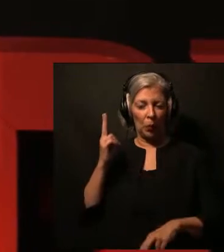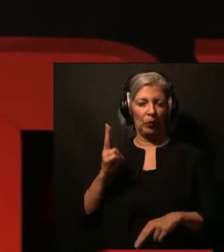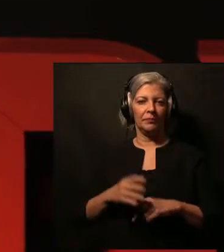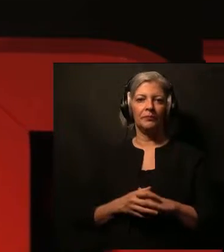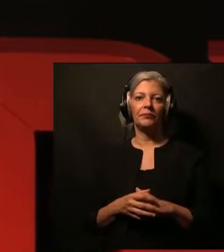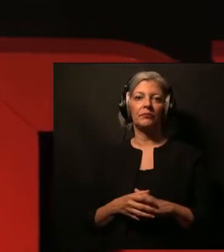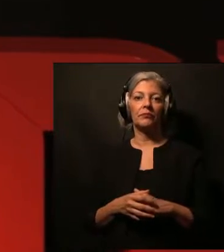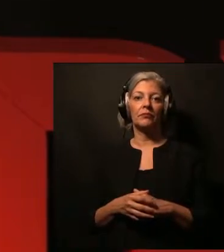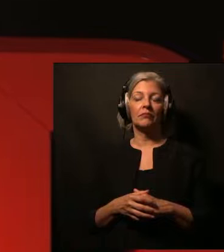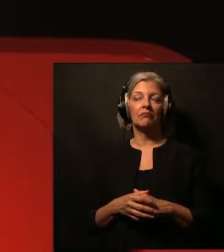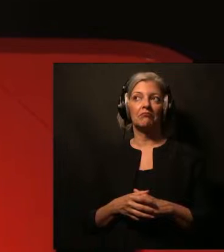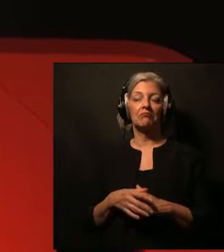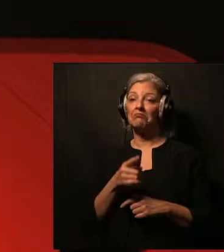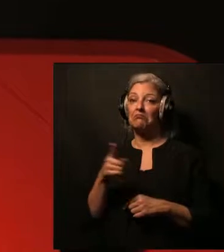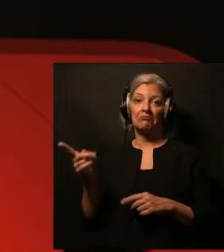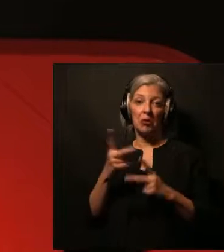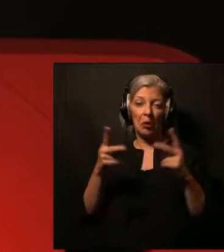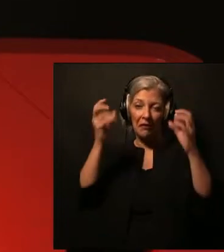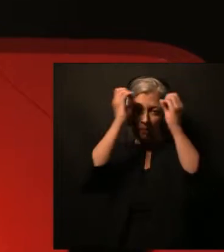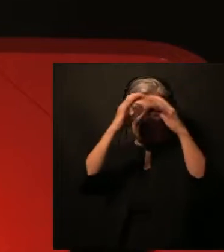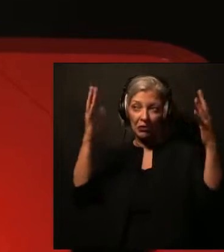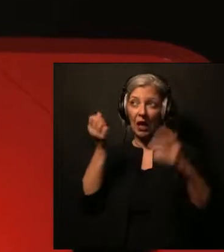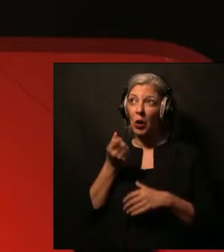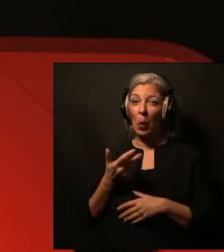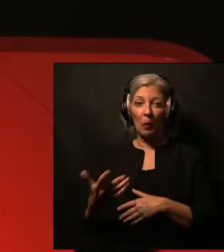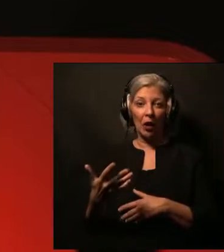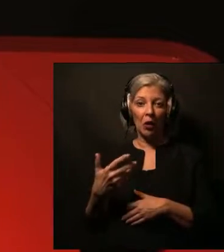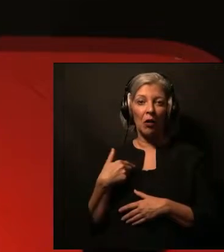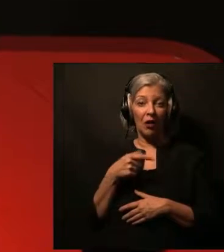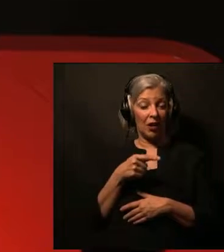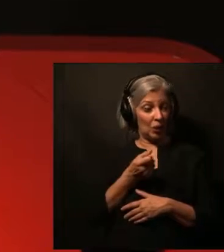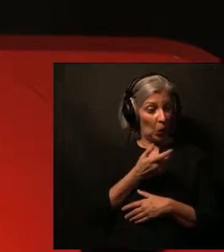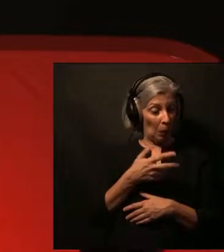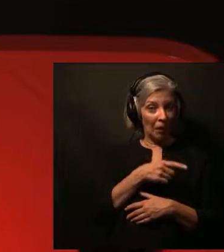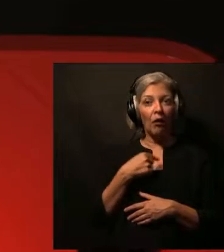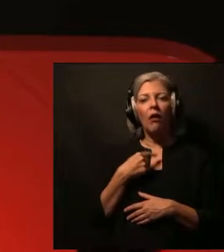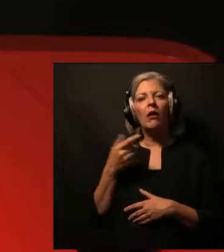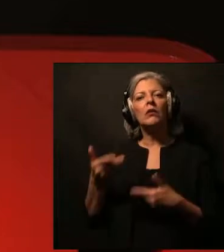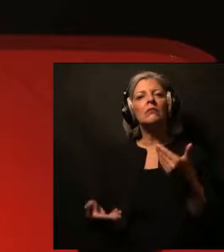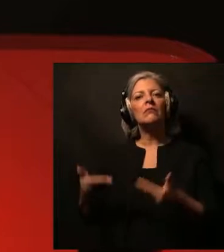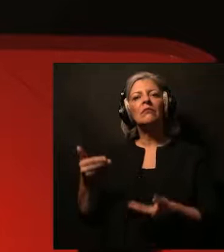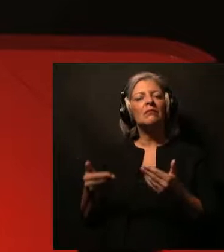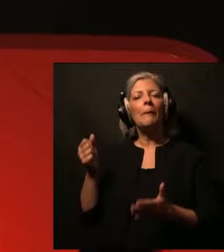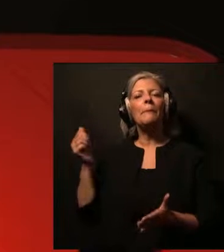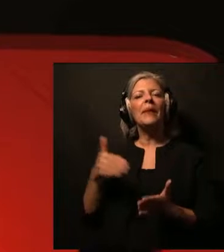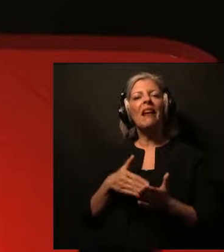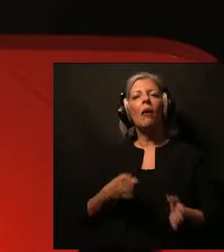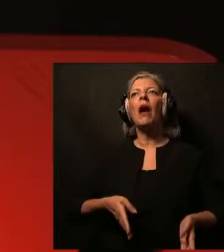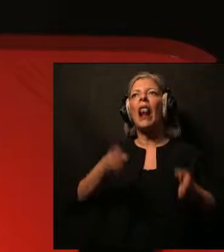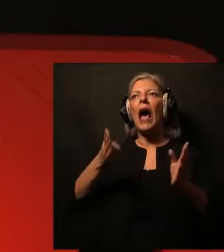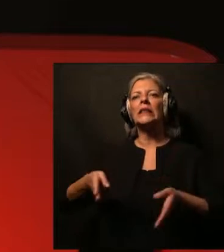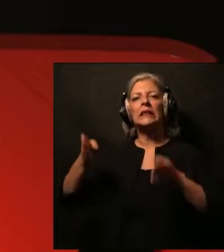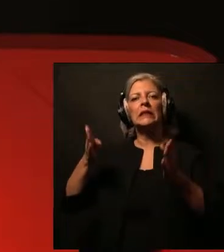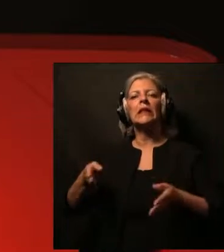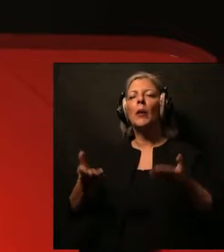e per capirci questa cifra è pari al peso di 1000 Empire State Building